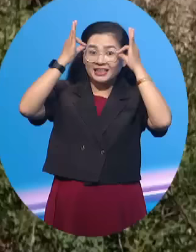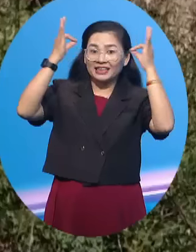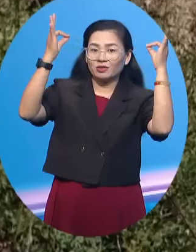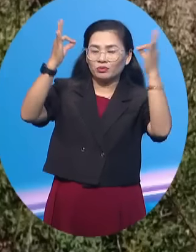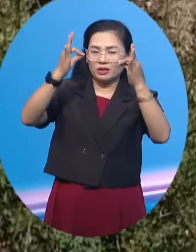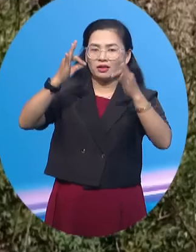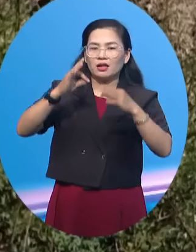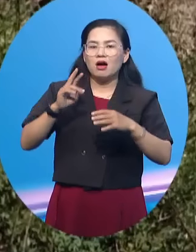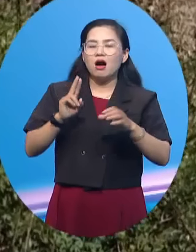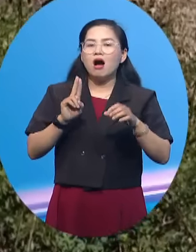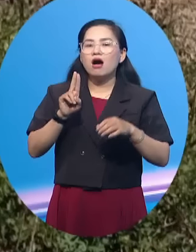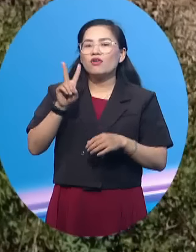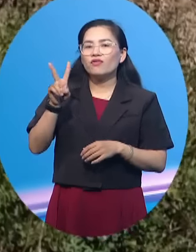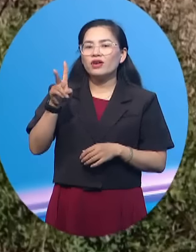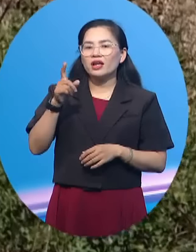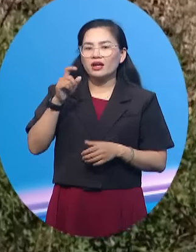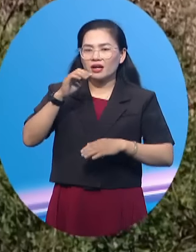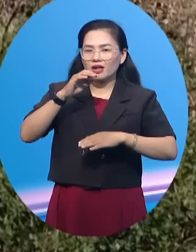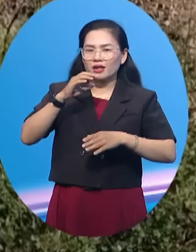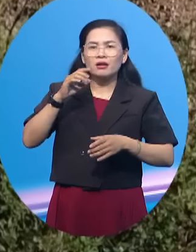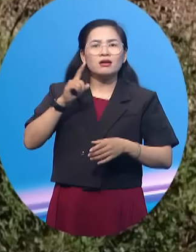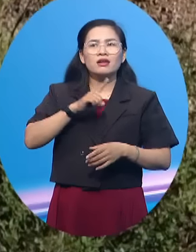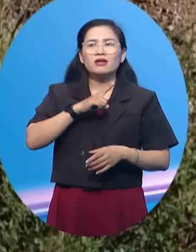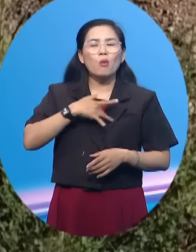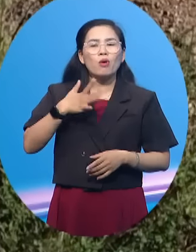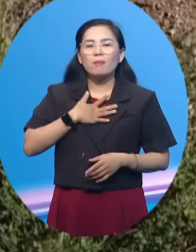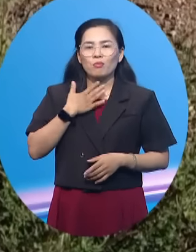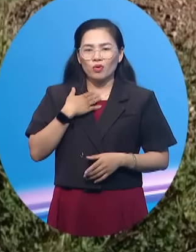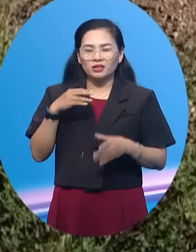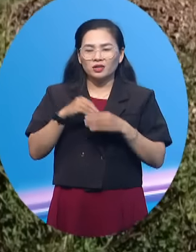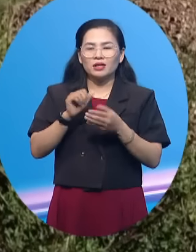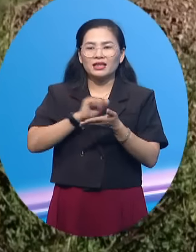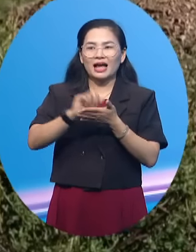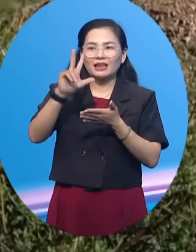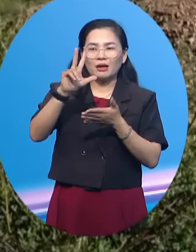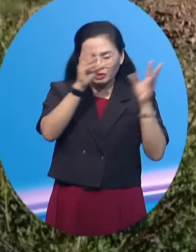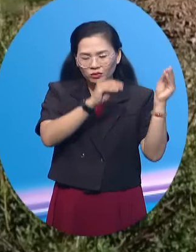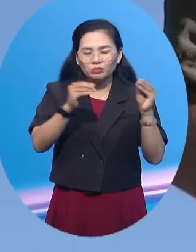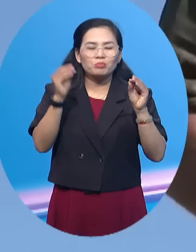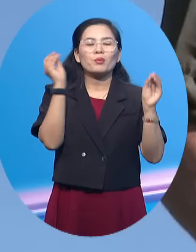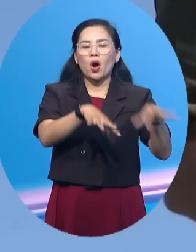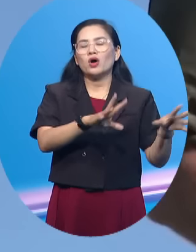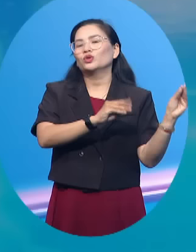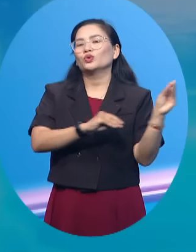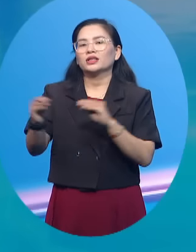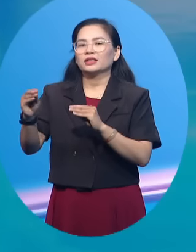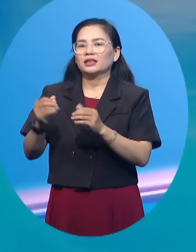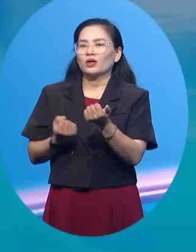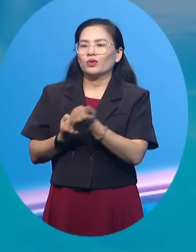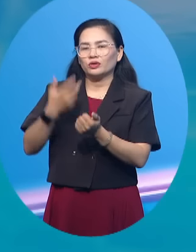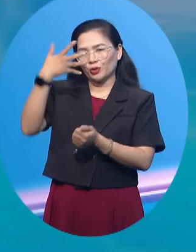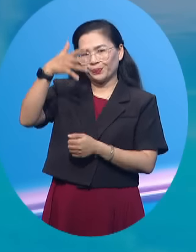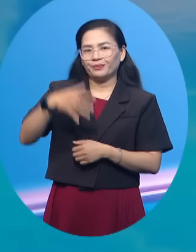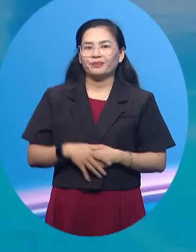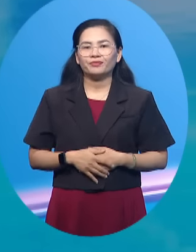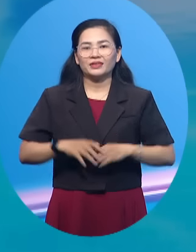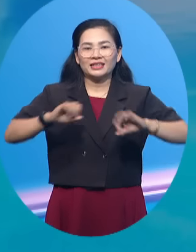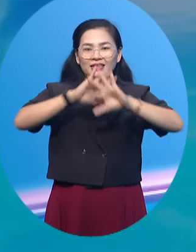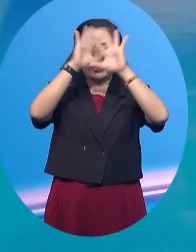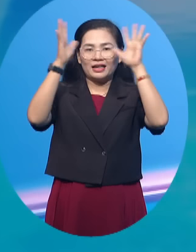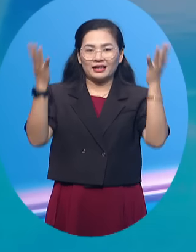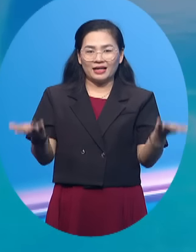cách ứng viên độc lập trước khi bỏ cuộc vào tháng 8 và chuyển sang ủng hộ ông Donald Trump. Sáng nay, hãng